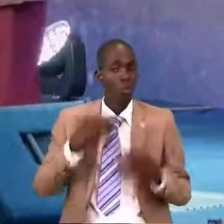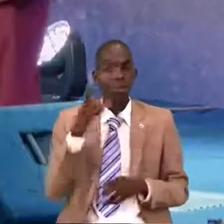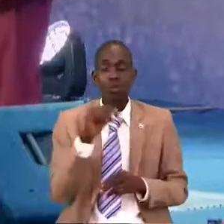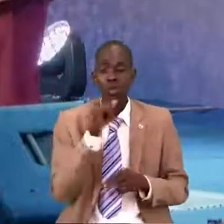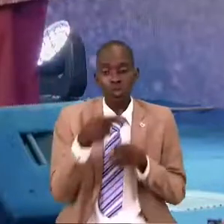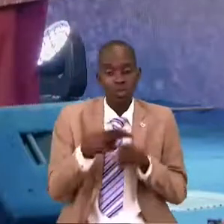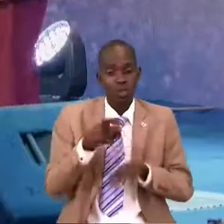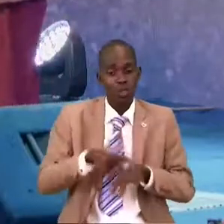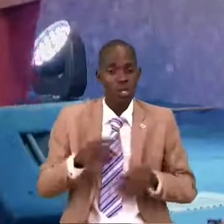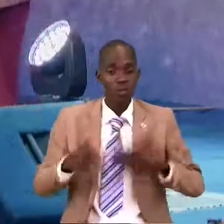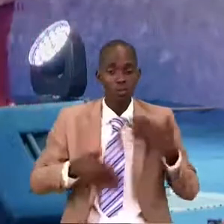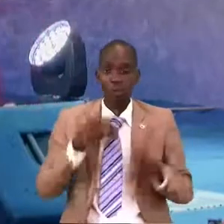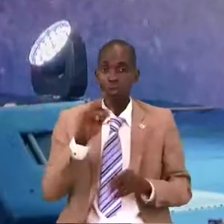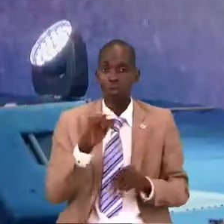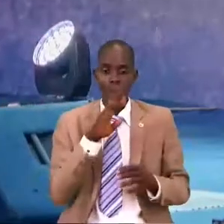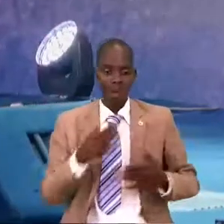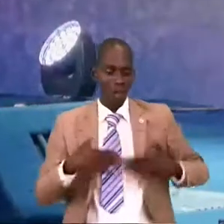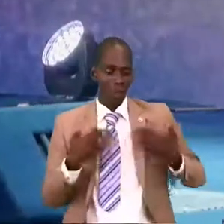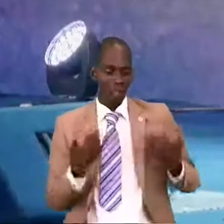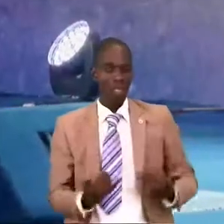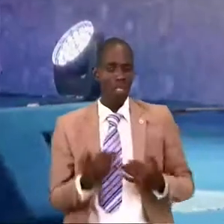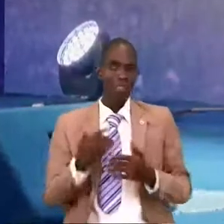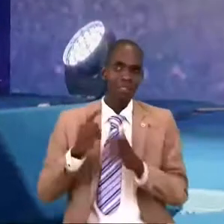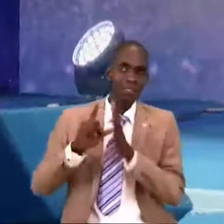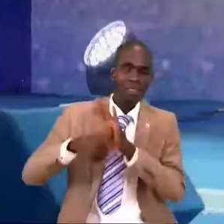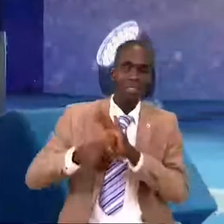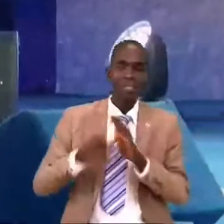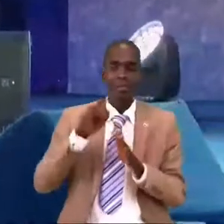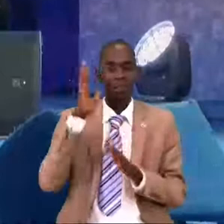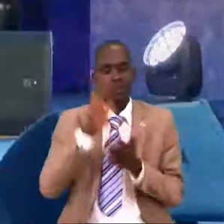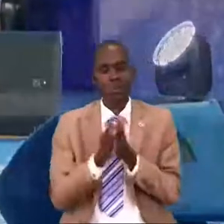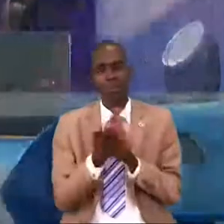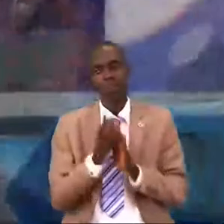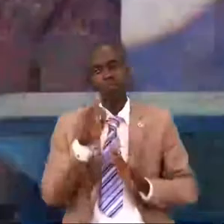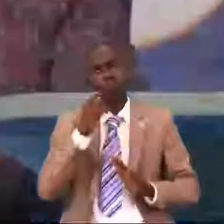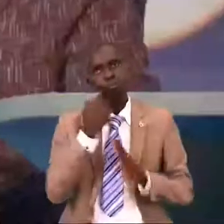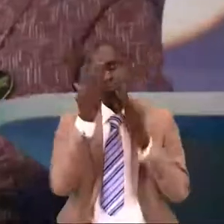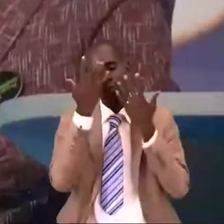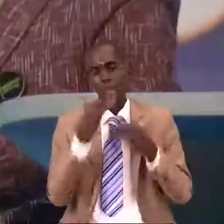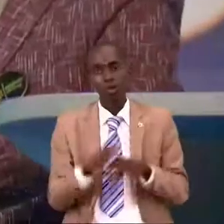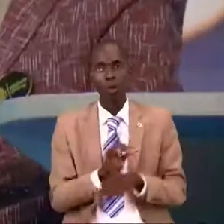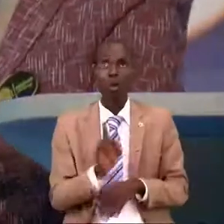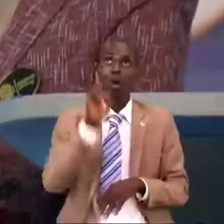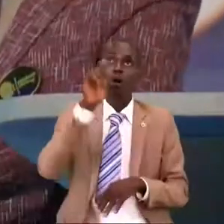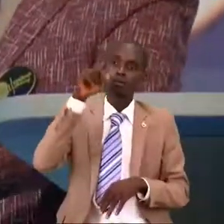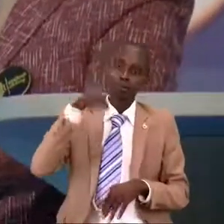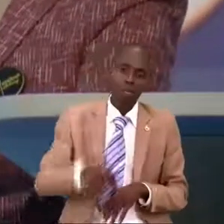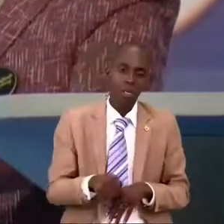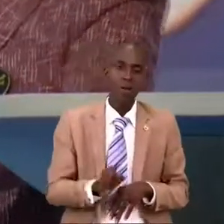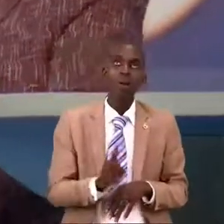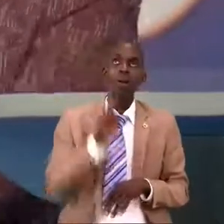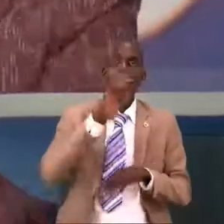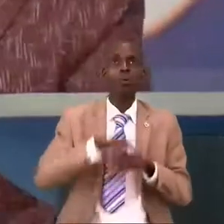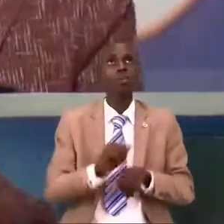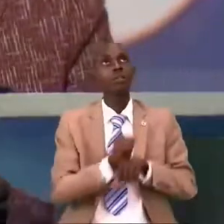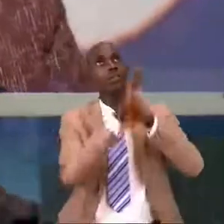tu es triste. En haut et en bas, sur la montagne et dans la vallée, ce n'est pas, la voie n'est pas facile. Tu es triste tout le temps. Dans la journée,